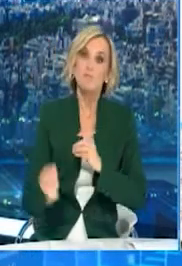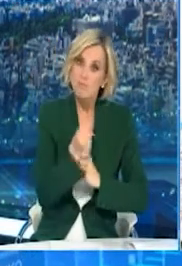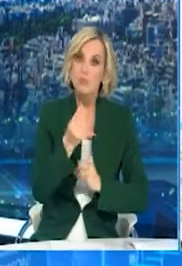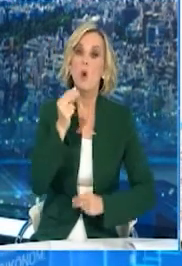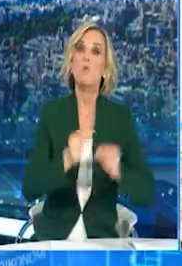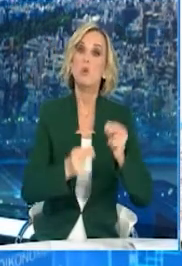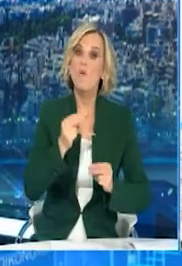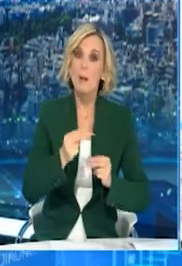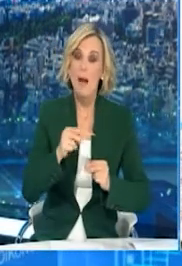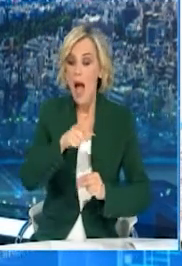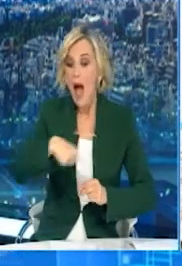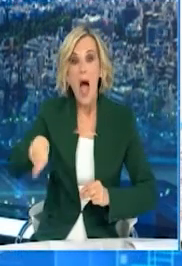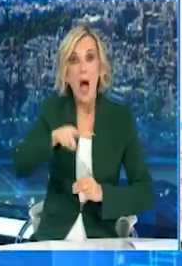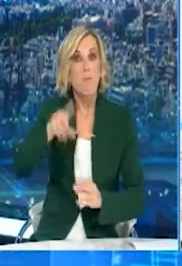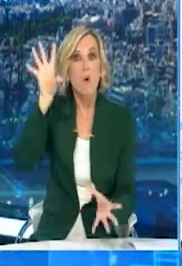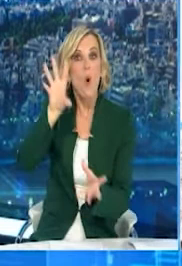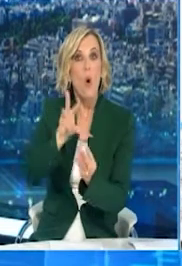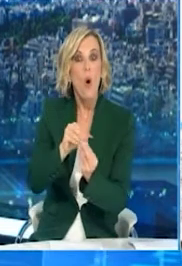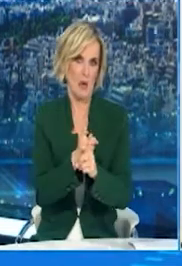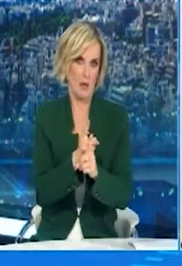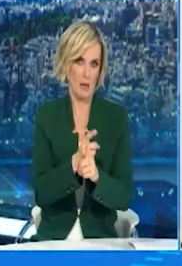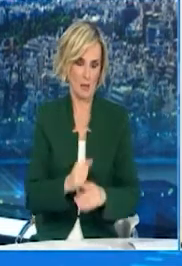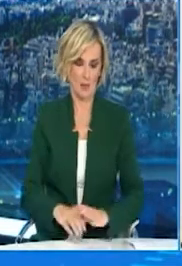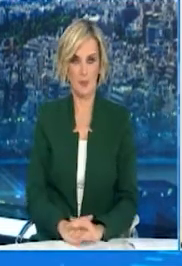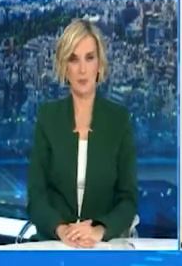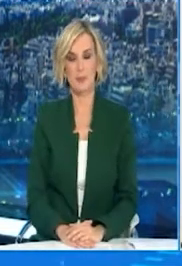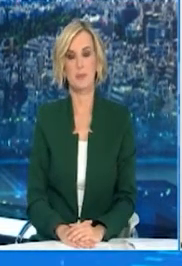17 εκατομμυρίων δόσεων εμβολίων.